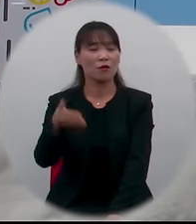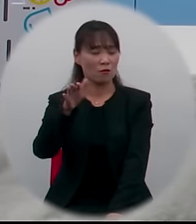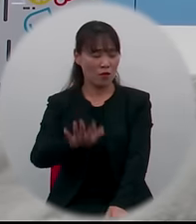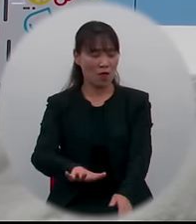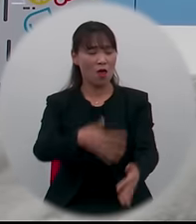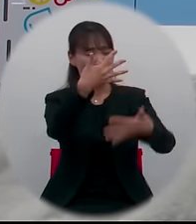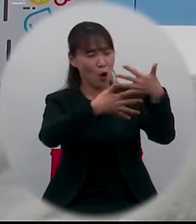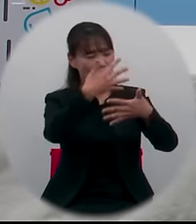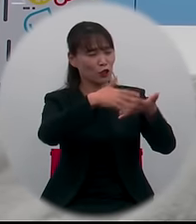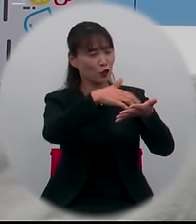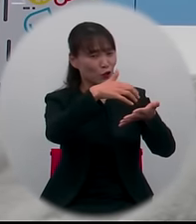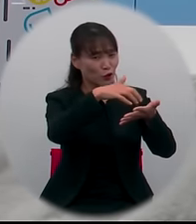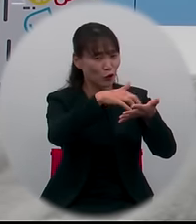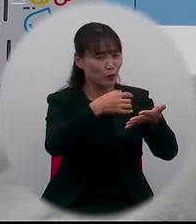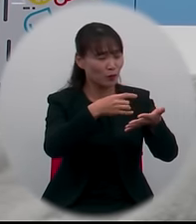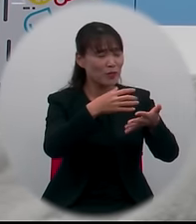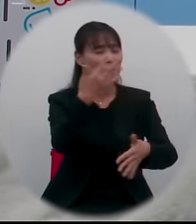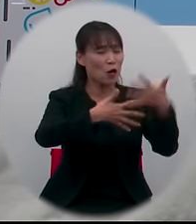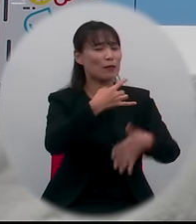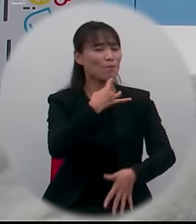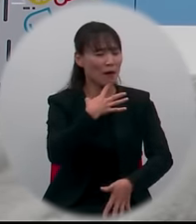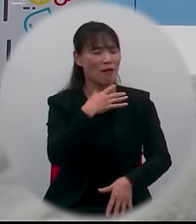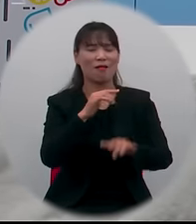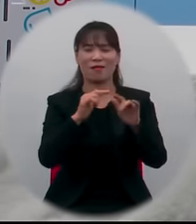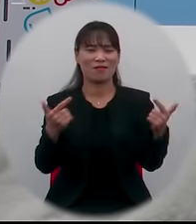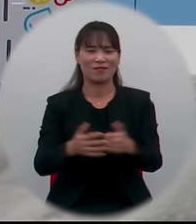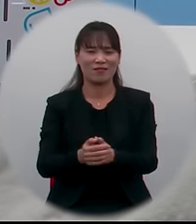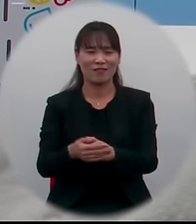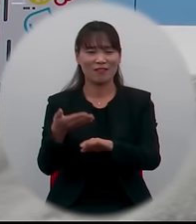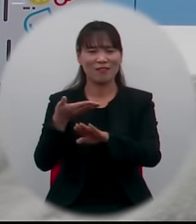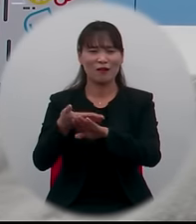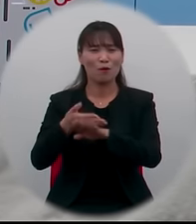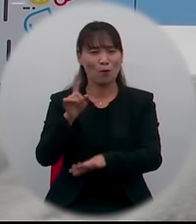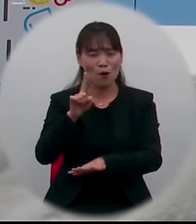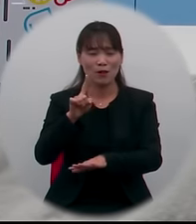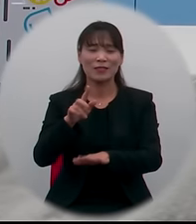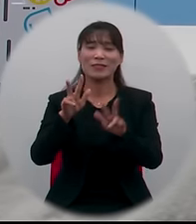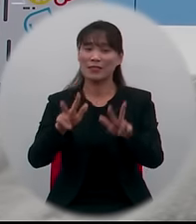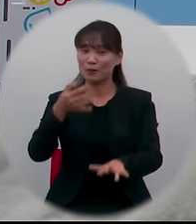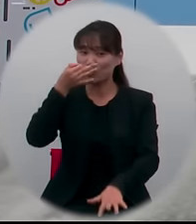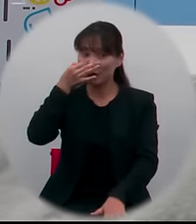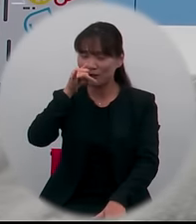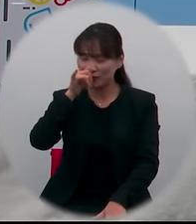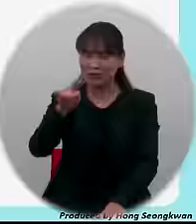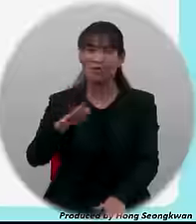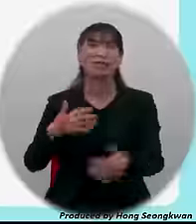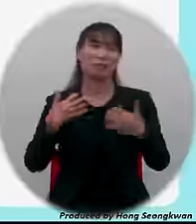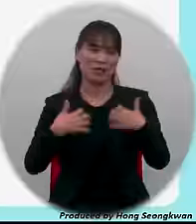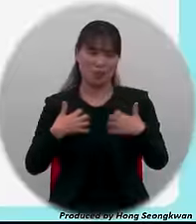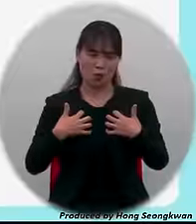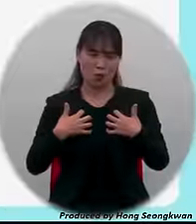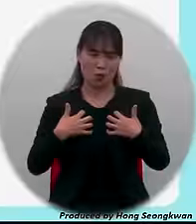영상만 슈퍼마 되고 있는 것은 아닙니다 지금 화면에서 보시는 것처럼 게임도 소포마을 되고 있어요 예전에